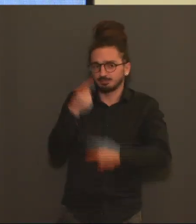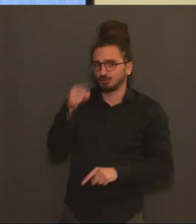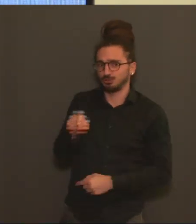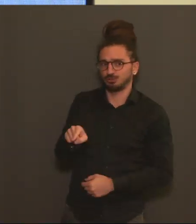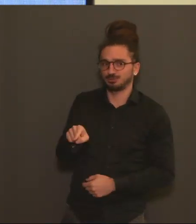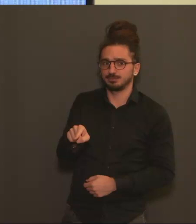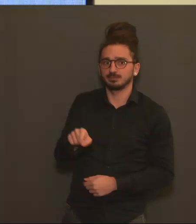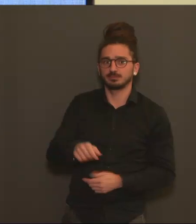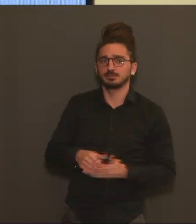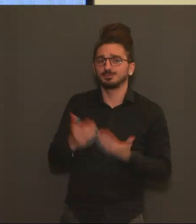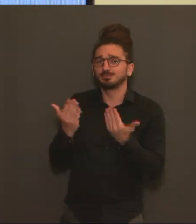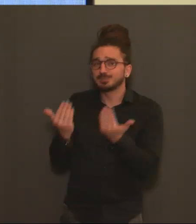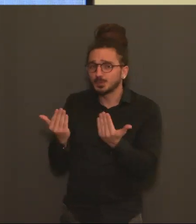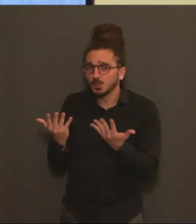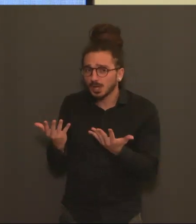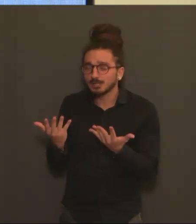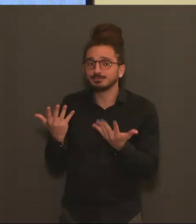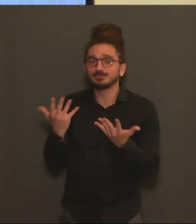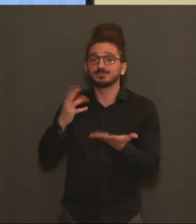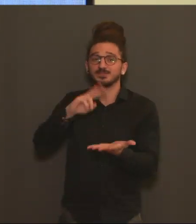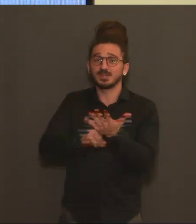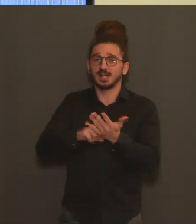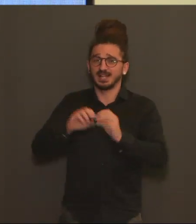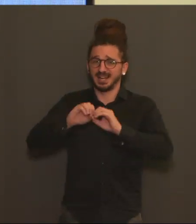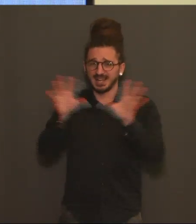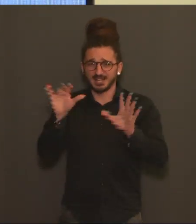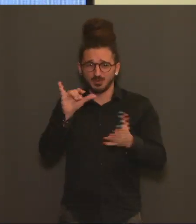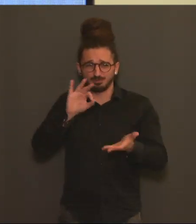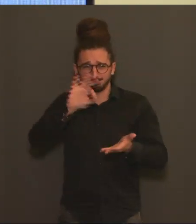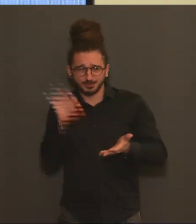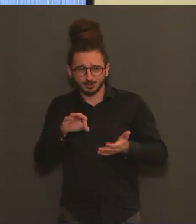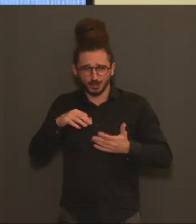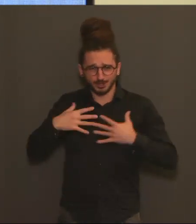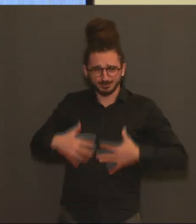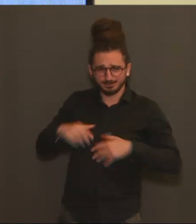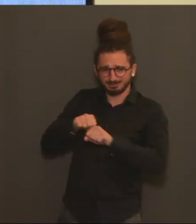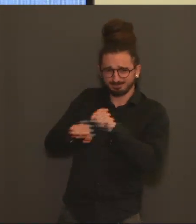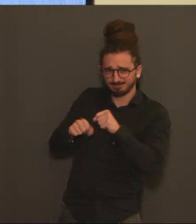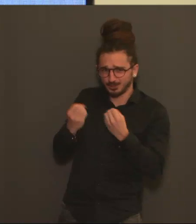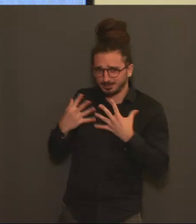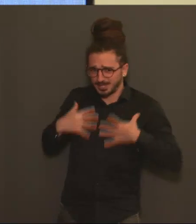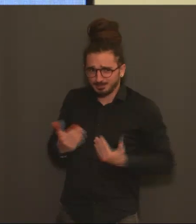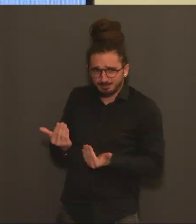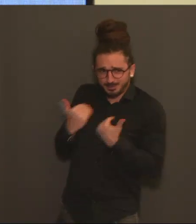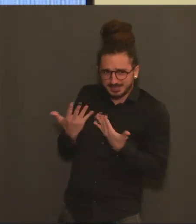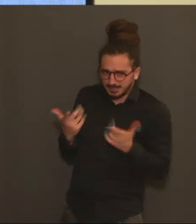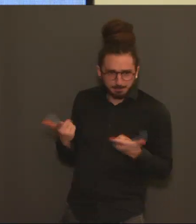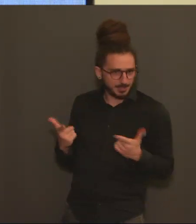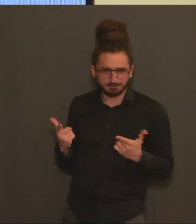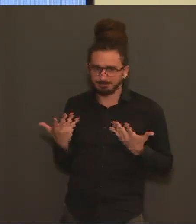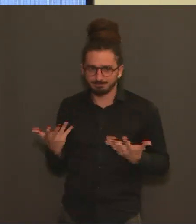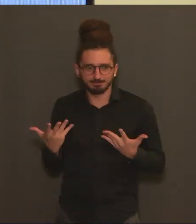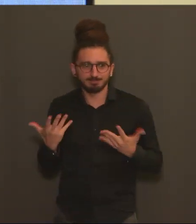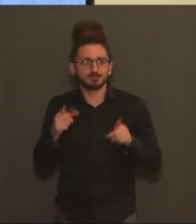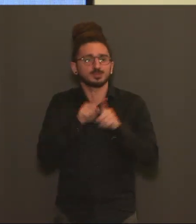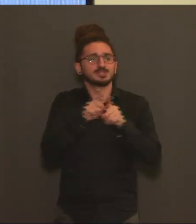notion du taux d'anticorps qui soit protecteur. Et qu'en plus, les différentes études faites par les différentes firmes n'ont pas été faites avec les mêmes